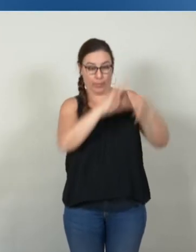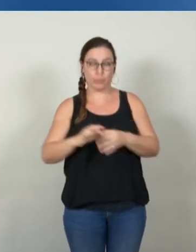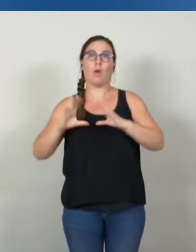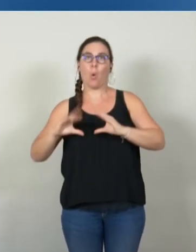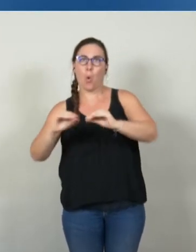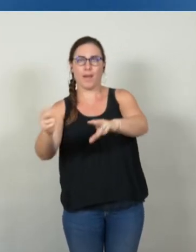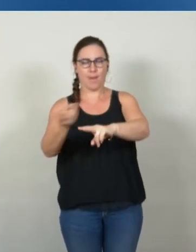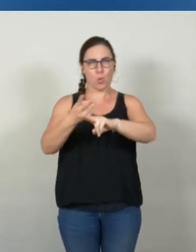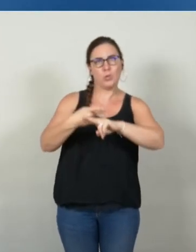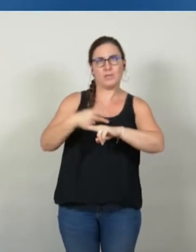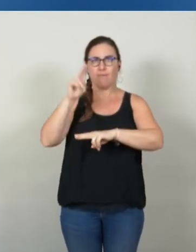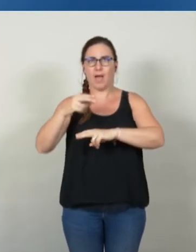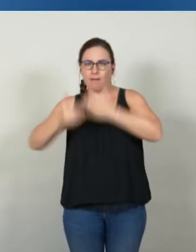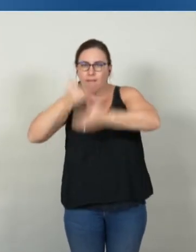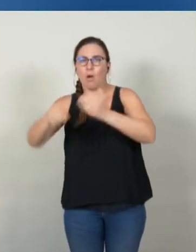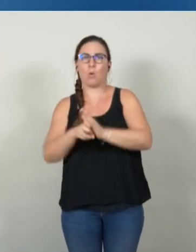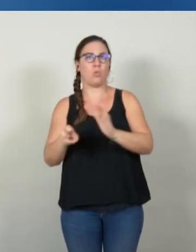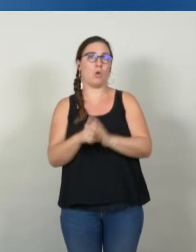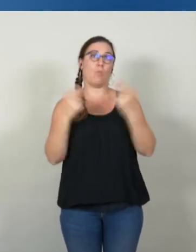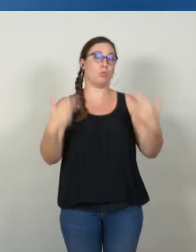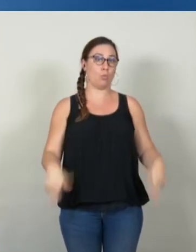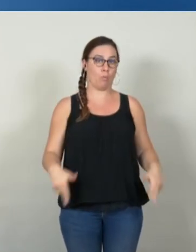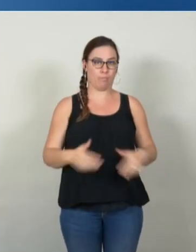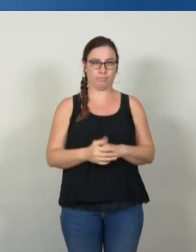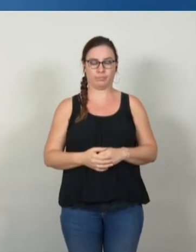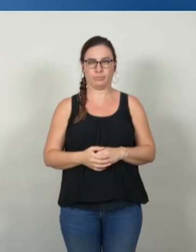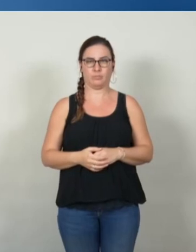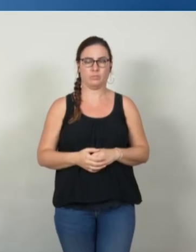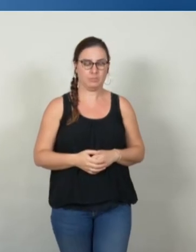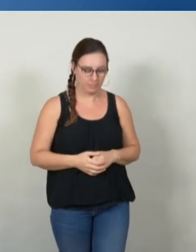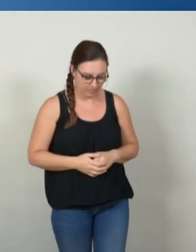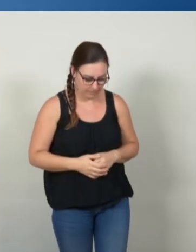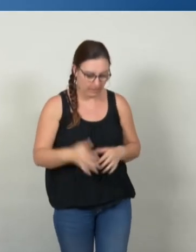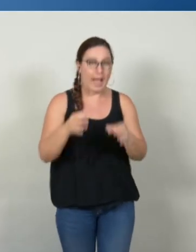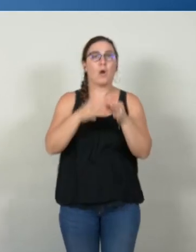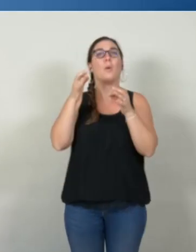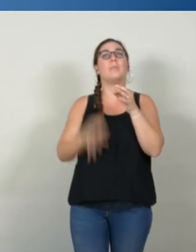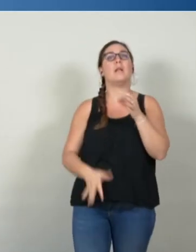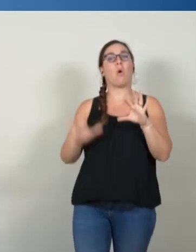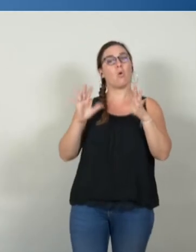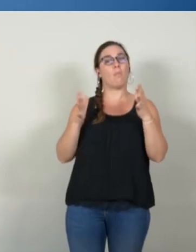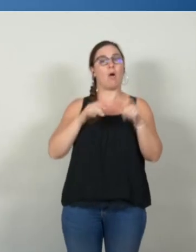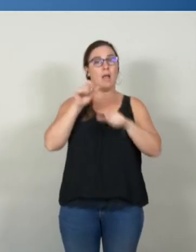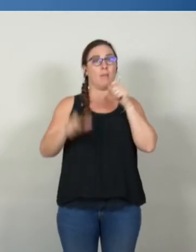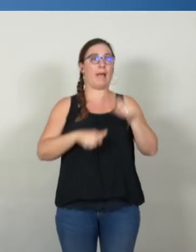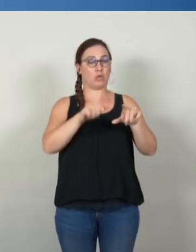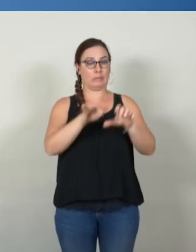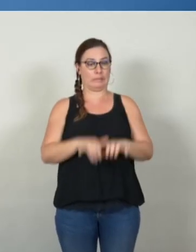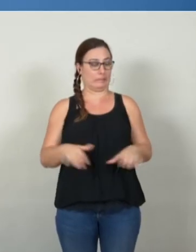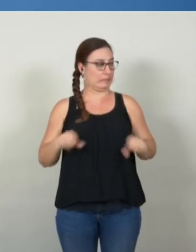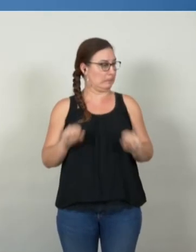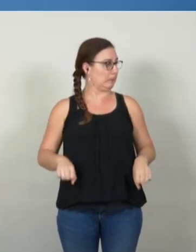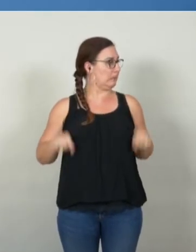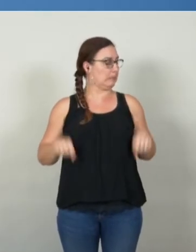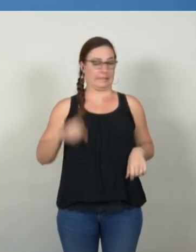un outil pour faire progresser Grenoble alors derrière quand il s'agit d'en dresser le les malheureux rédacteurs irament les